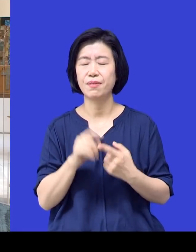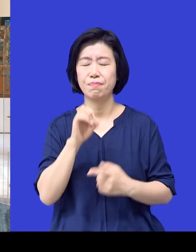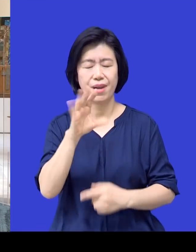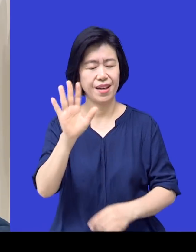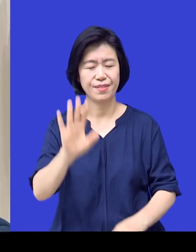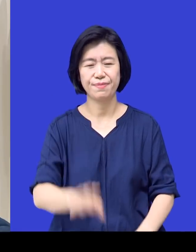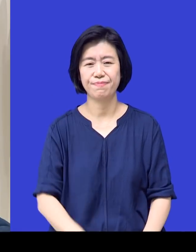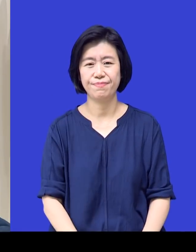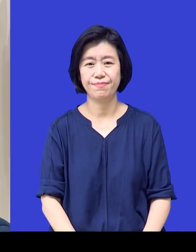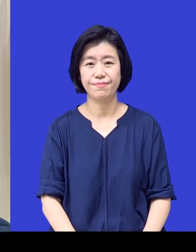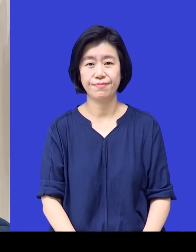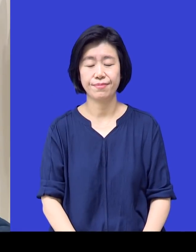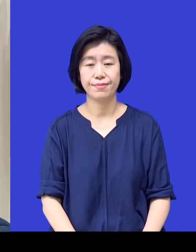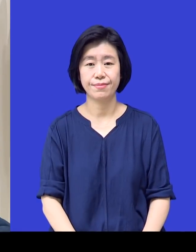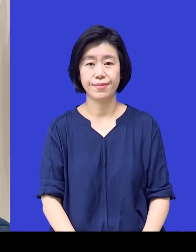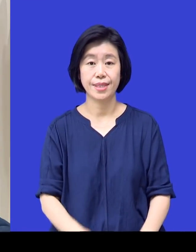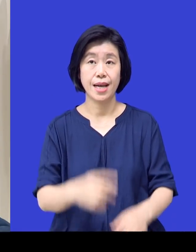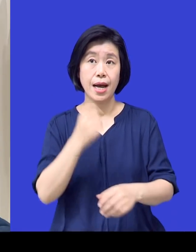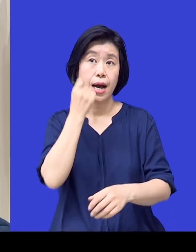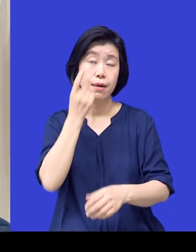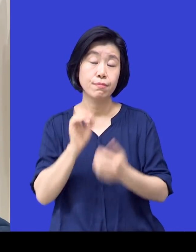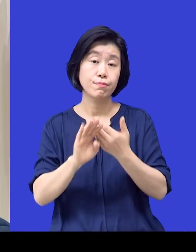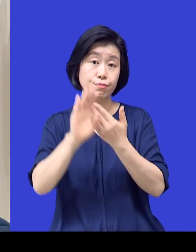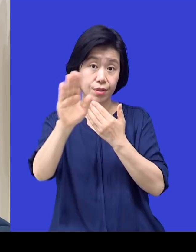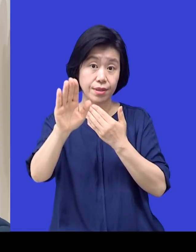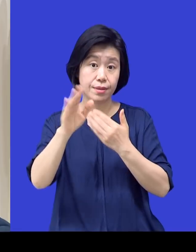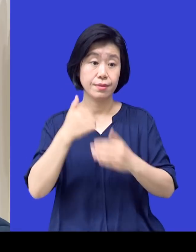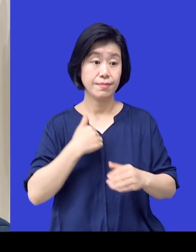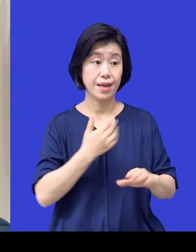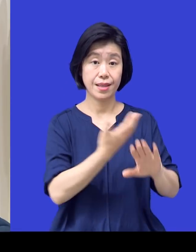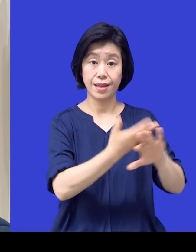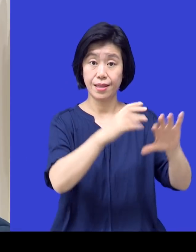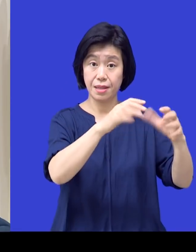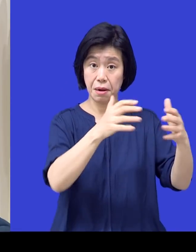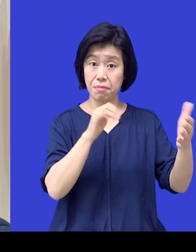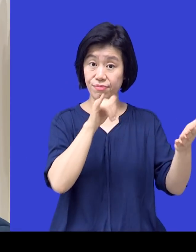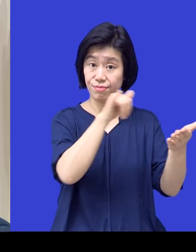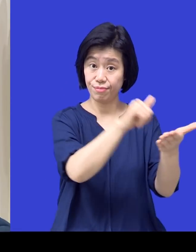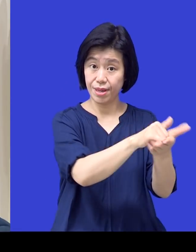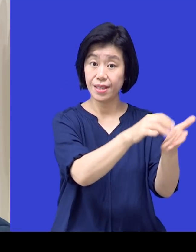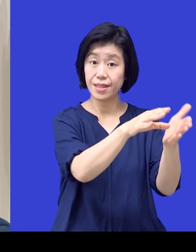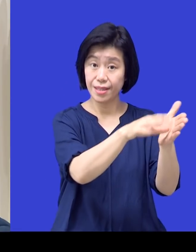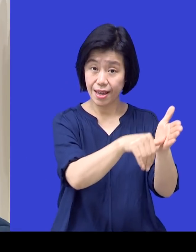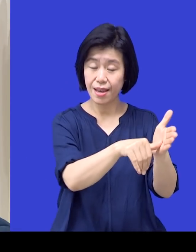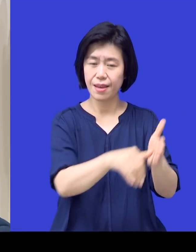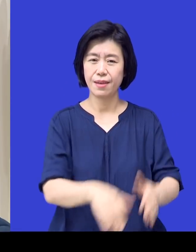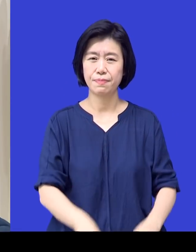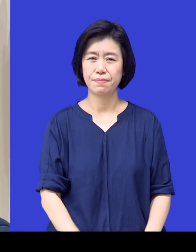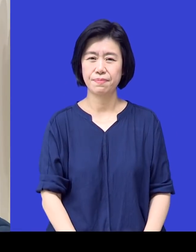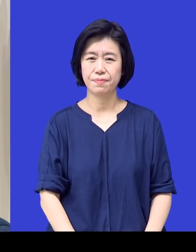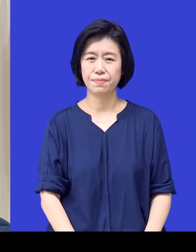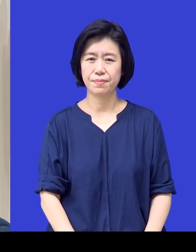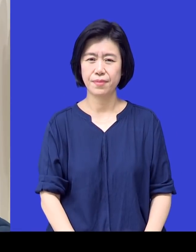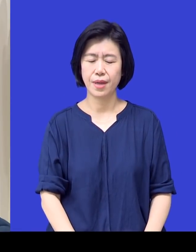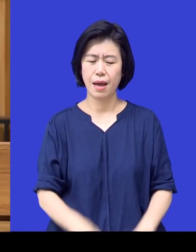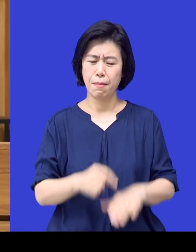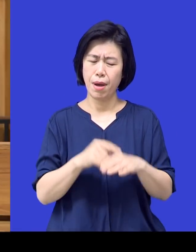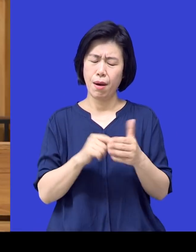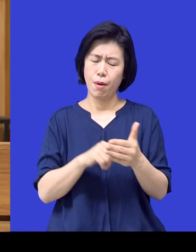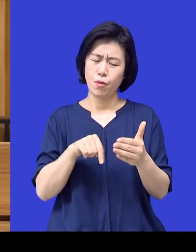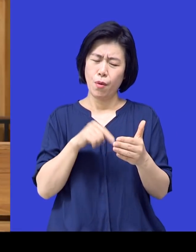예. 근데 하나님이 그거 있잖아요. 계속 마음에 반복되는